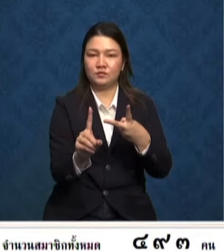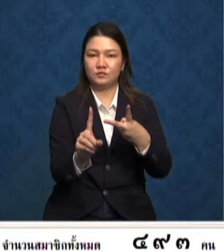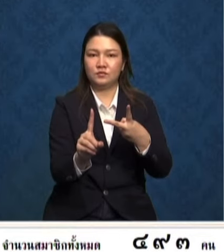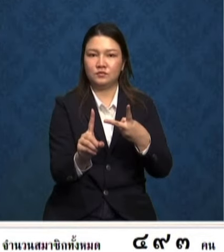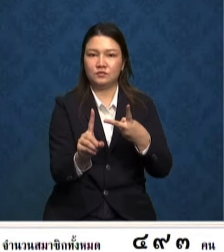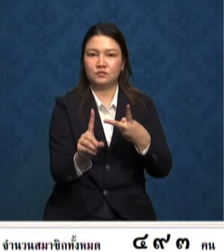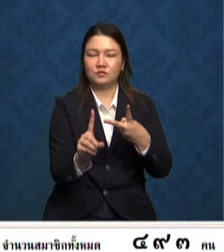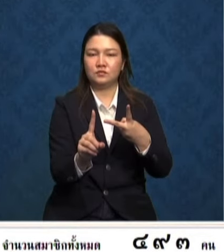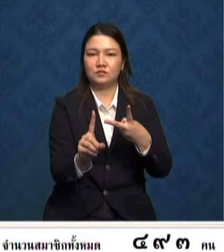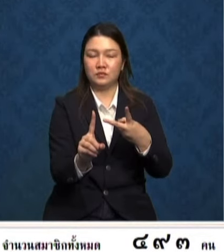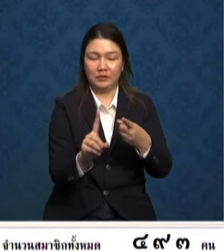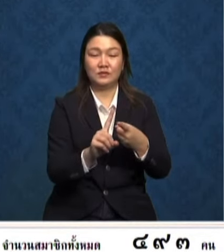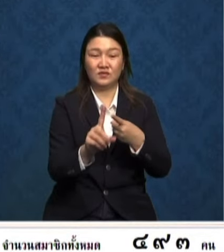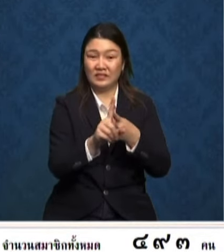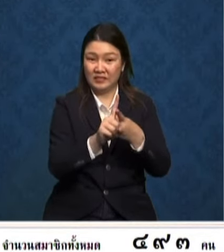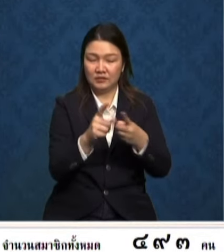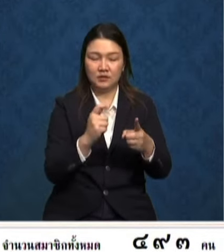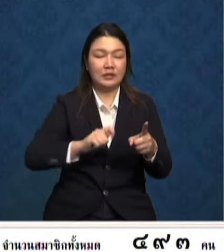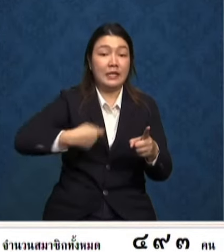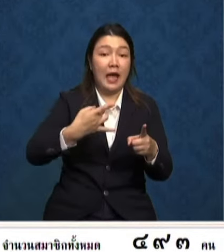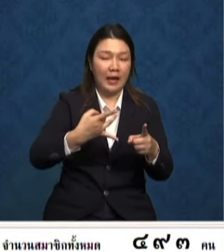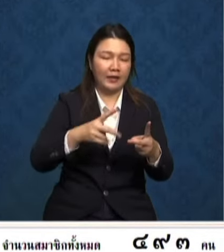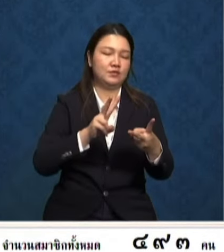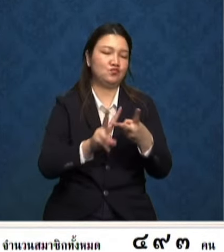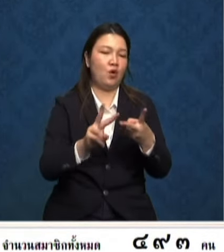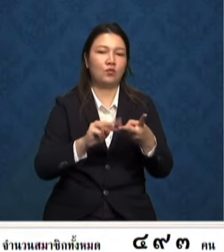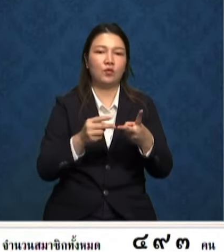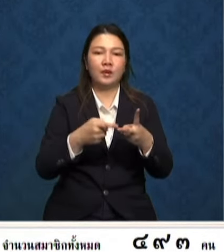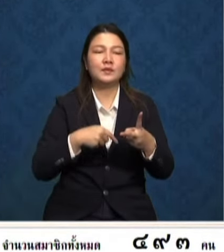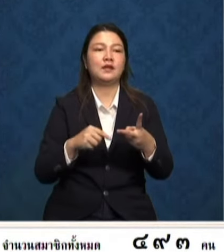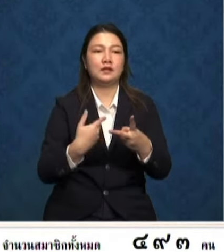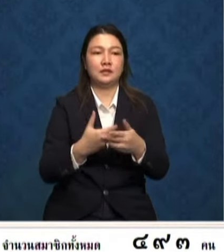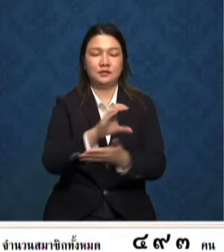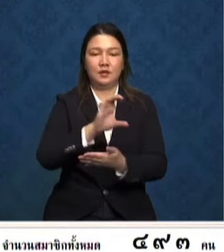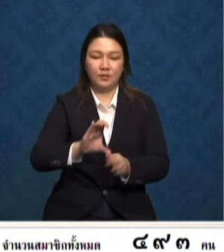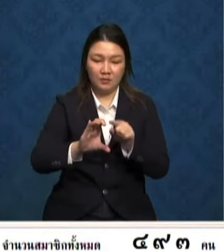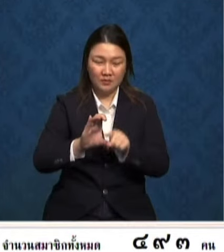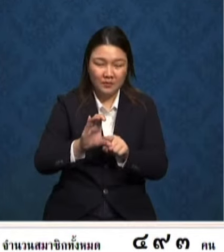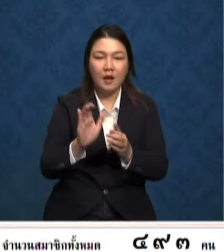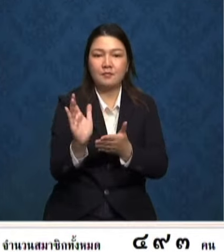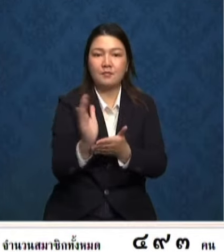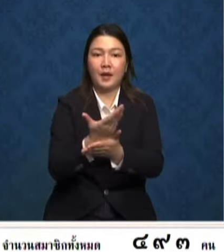การดูรายจ่ายงบประมาณดังกล่าวว่าจัดสรรแบ่งปันกันอย่างไร